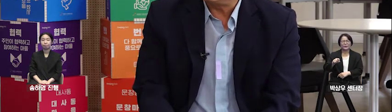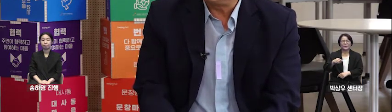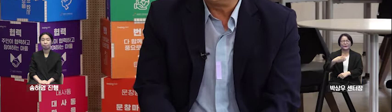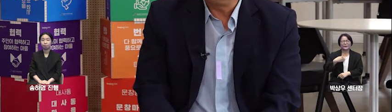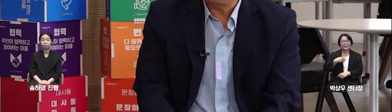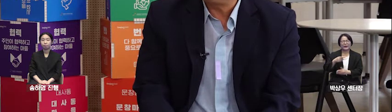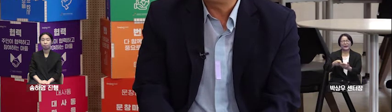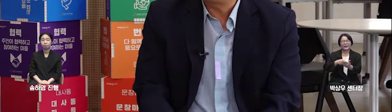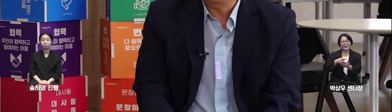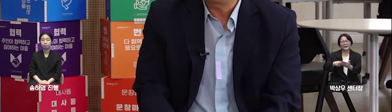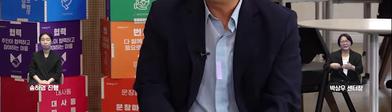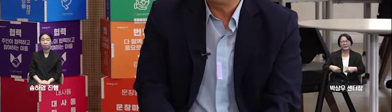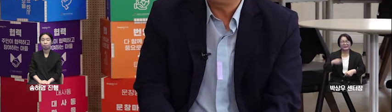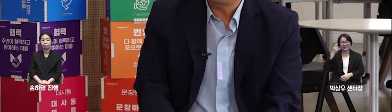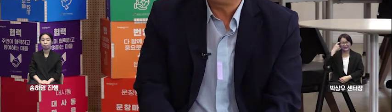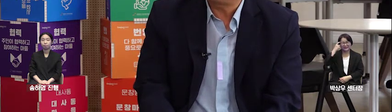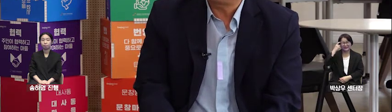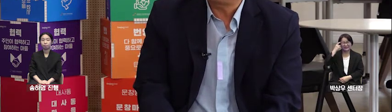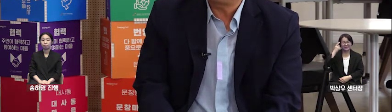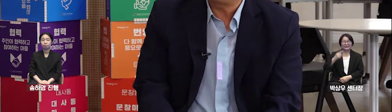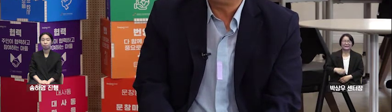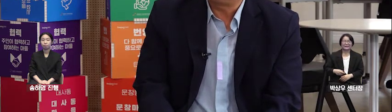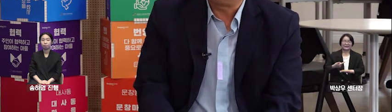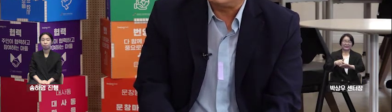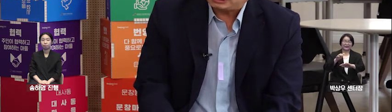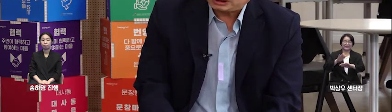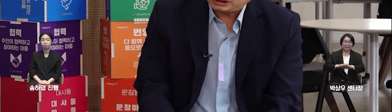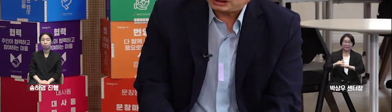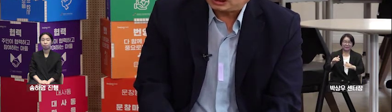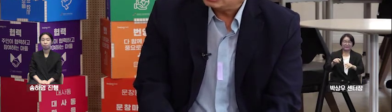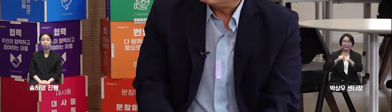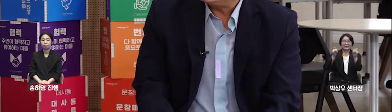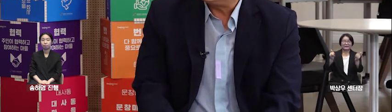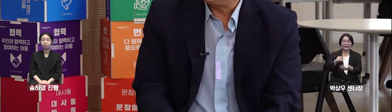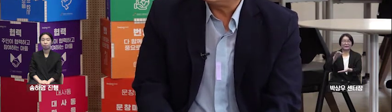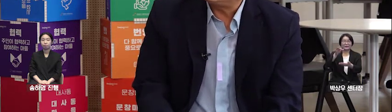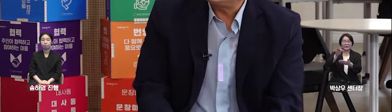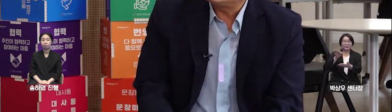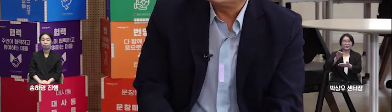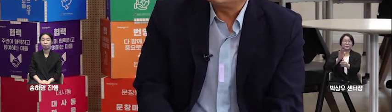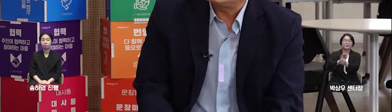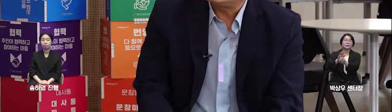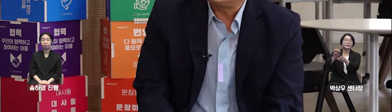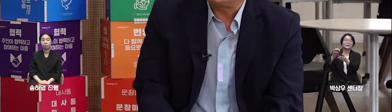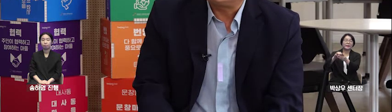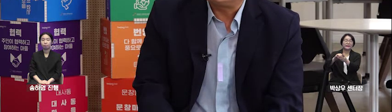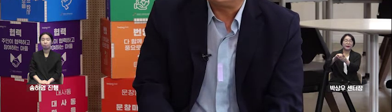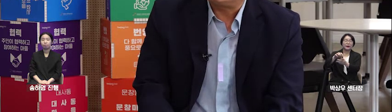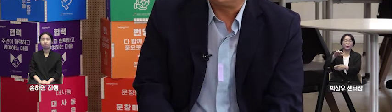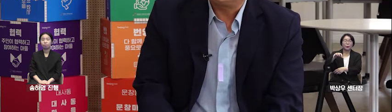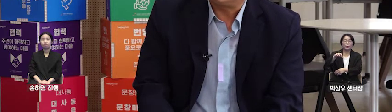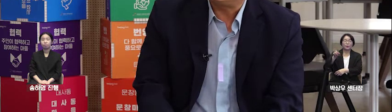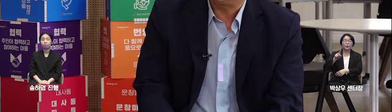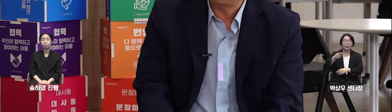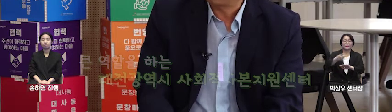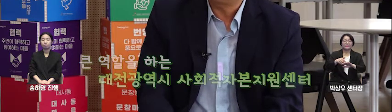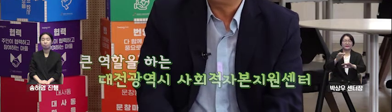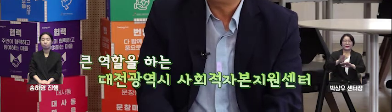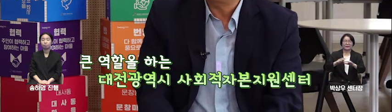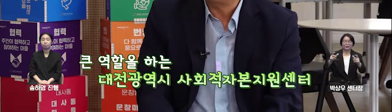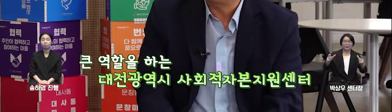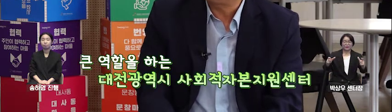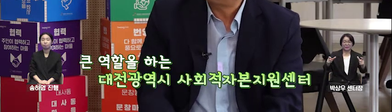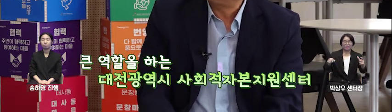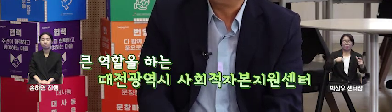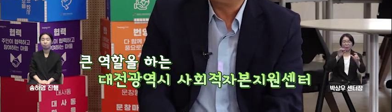이제 대전 사회적 자본 지원센터라고 하는 곳이 이 대전 지역 사회에서 굉장히 큰